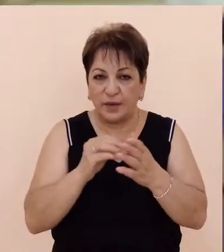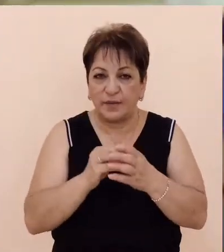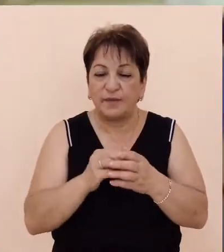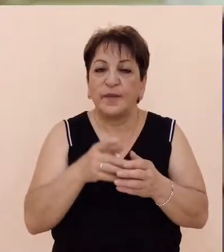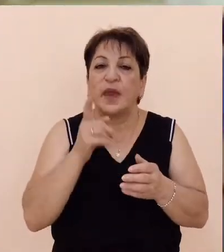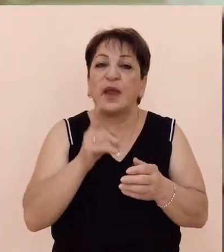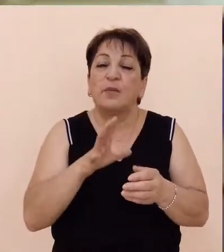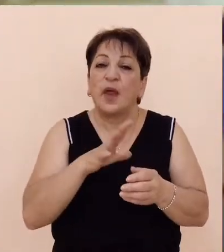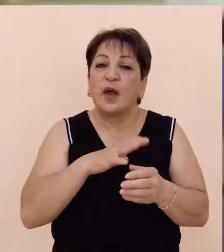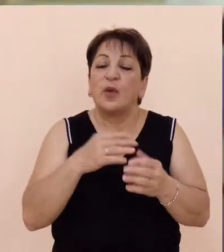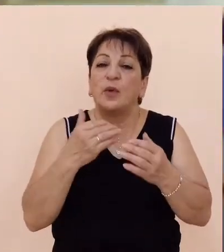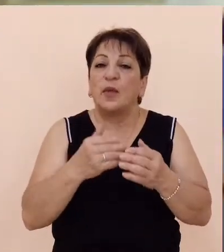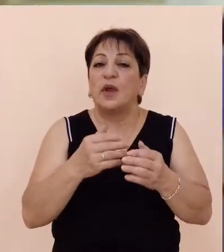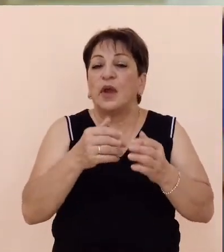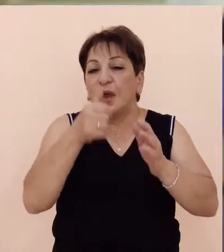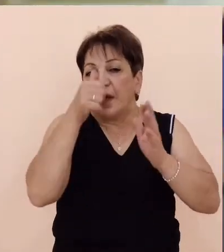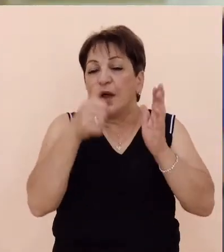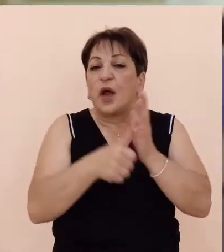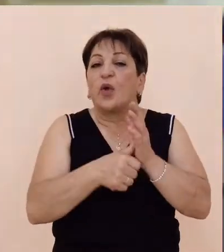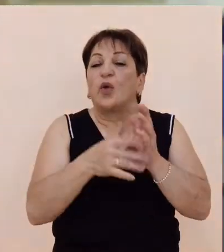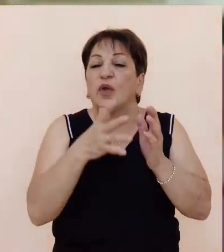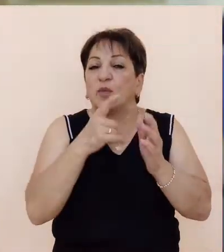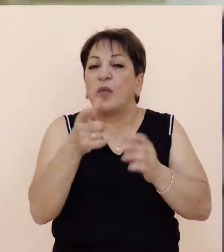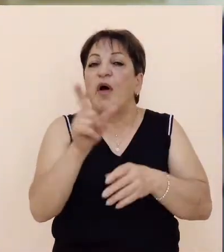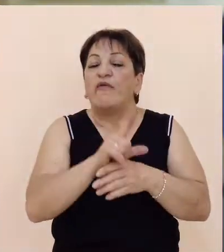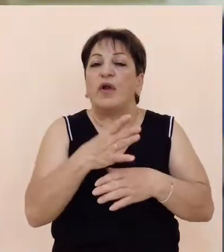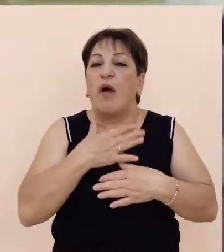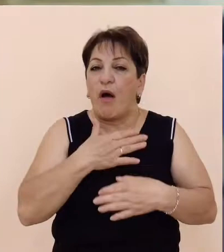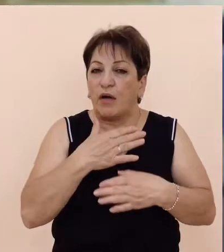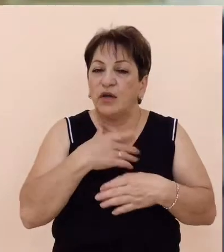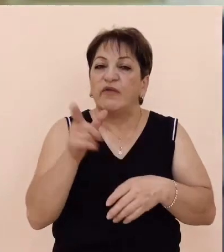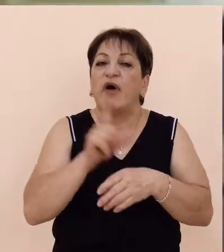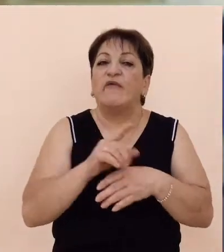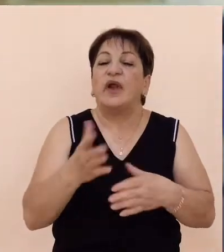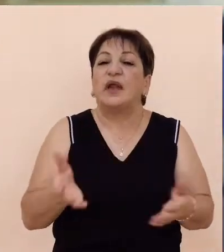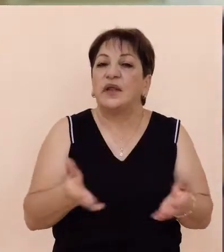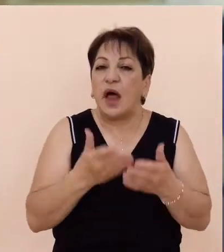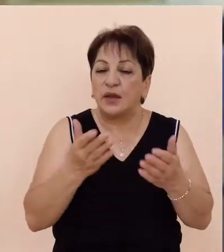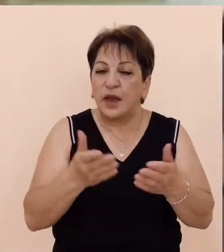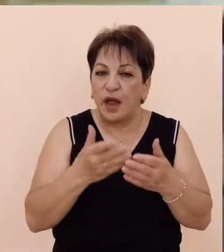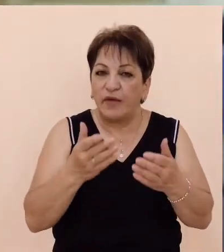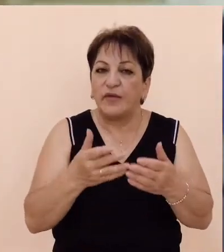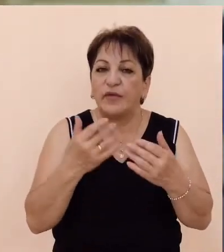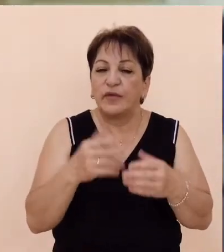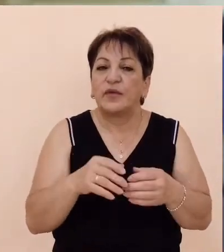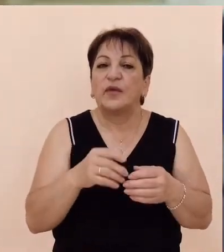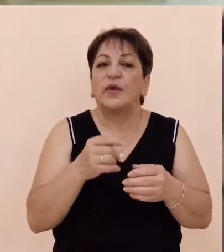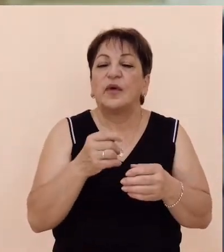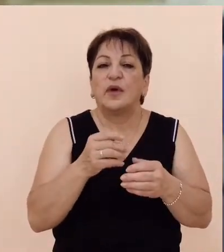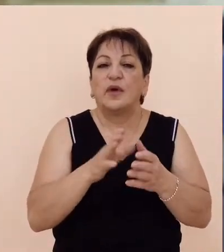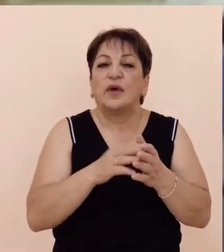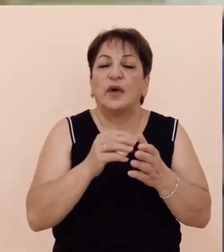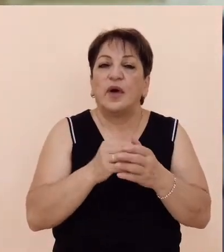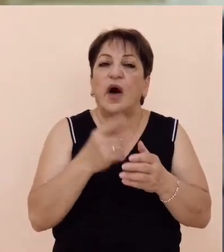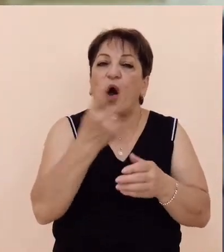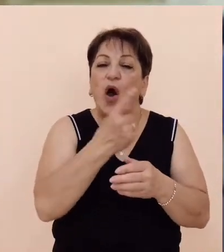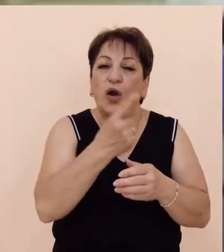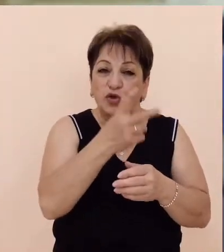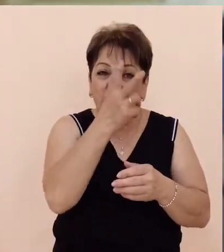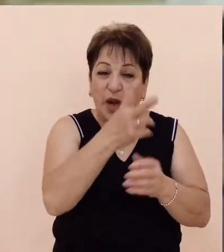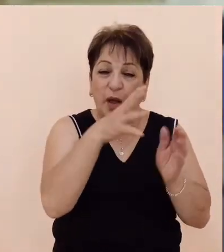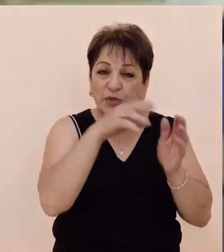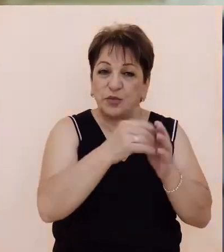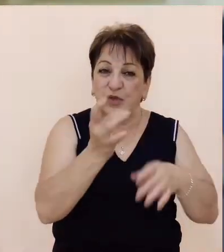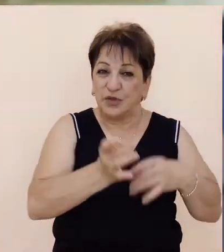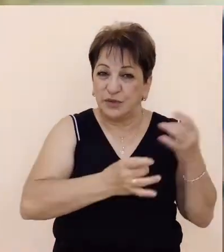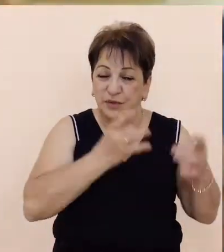Հիմնականում հղիները երկրորդ եռամսյակում ավելի ակտիվ են լինում, ավելի թեթև են զգում, քանի որ քչանում են հղիության առաջի